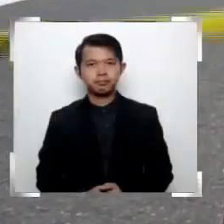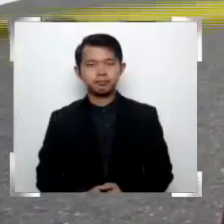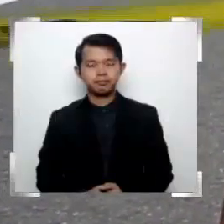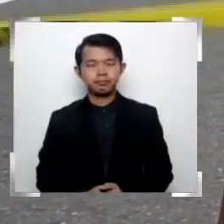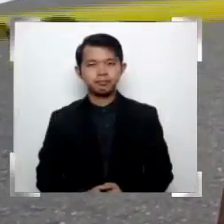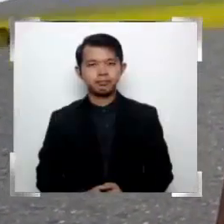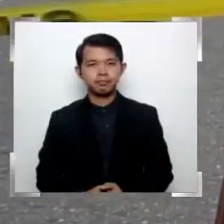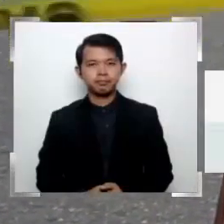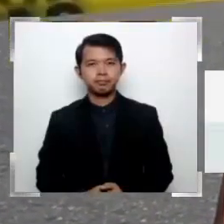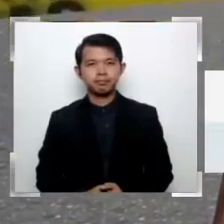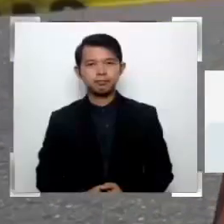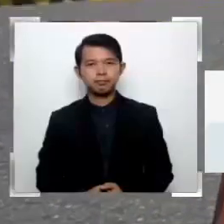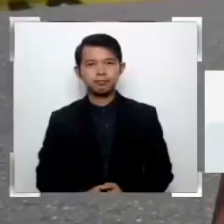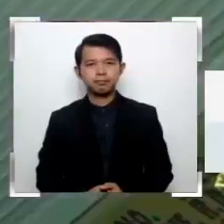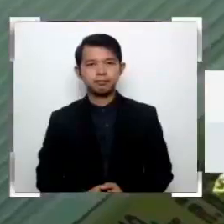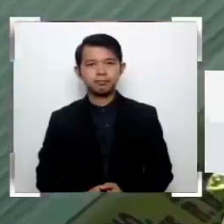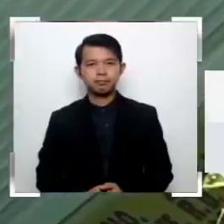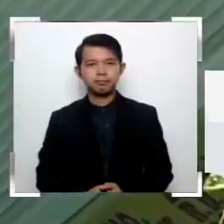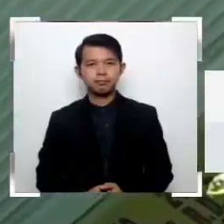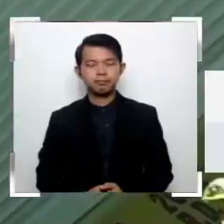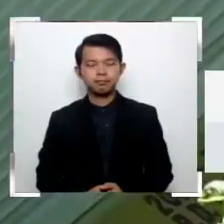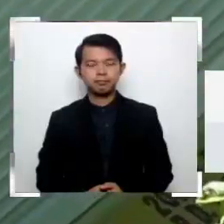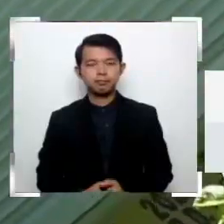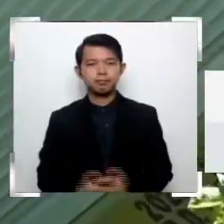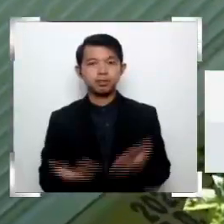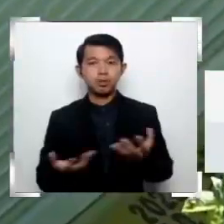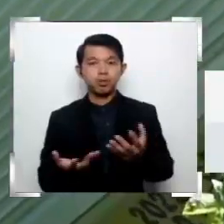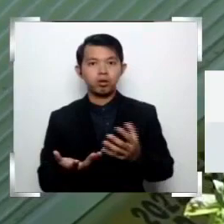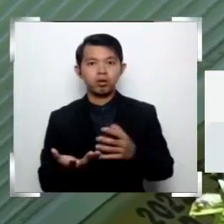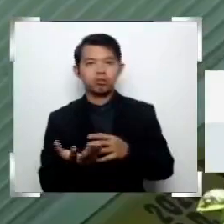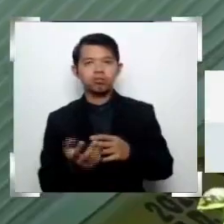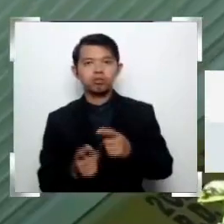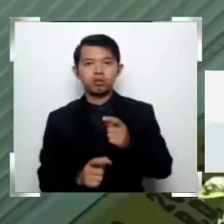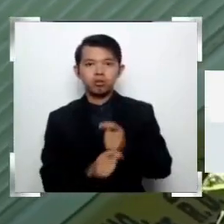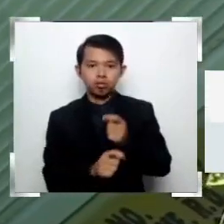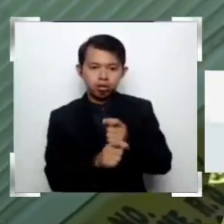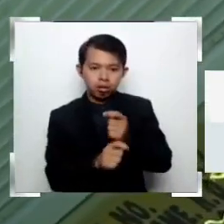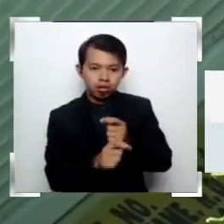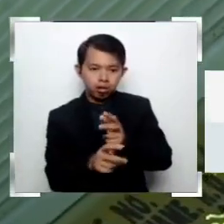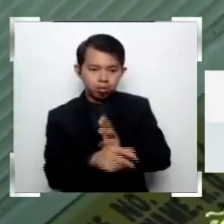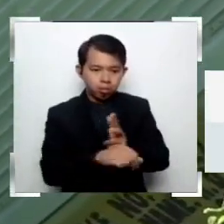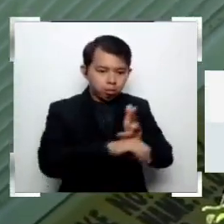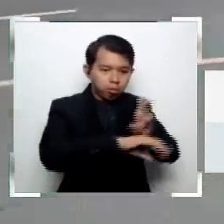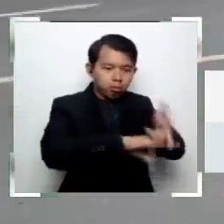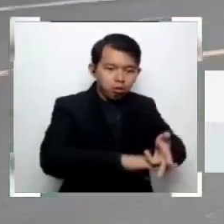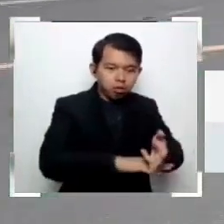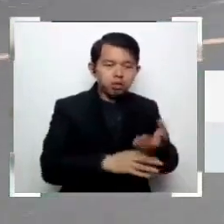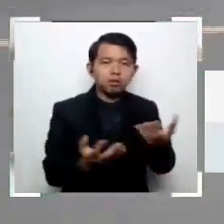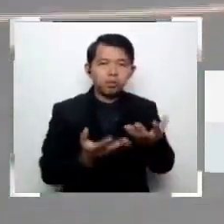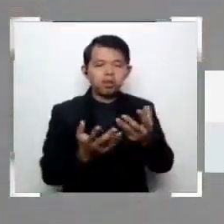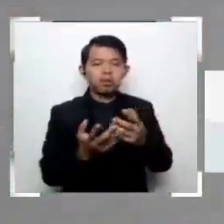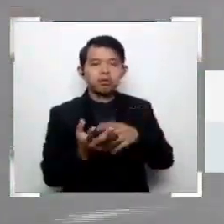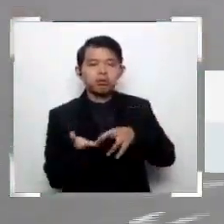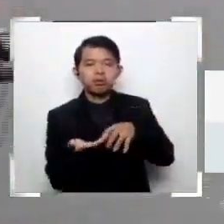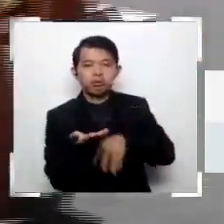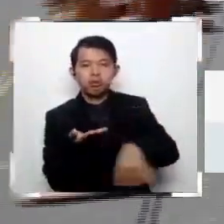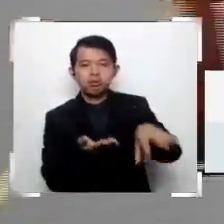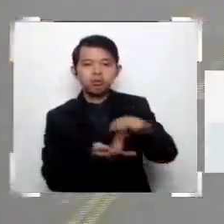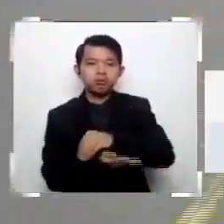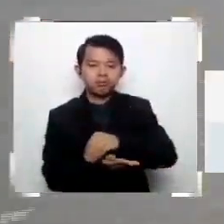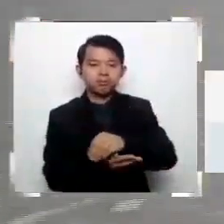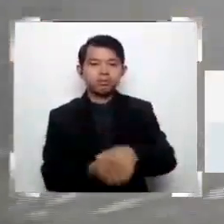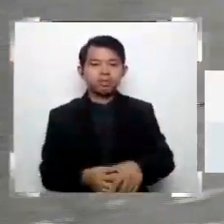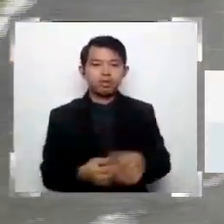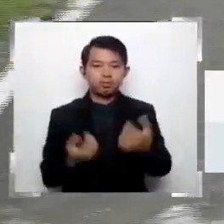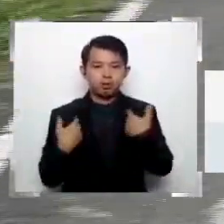Nasa bingit ng bangin sa Matnog, Sorsogon, ang delivery truck na yan na may kargang mga parcel o padala. Ayon sa mga otoridad, papuntang pantala